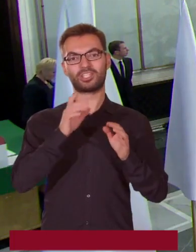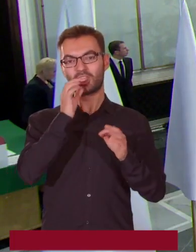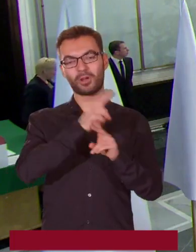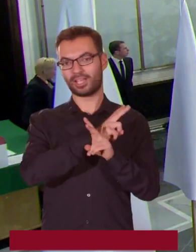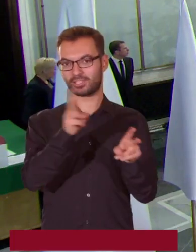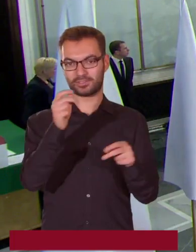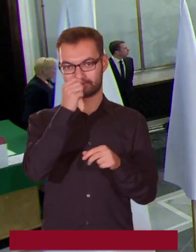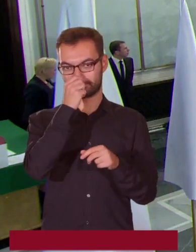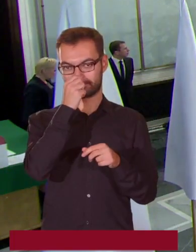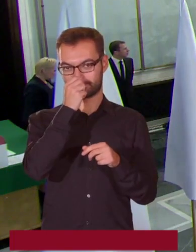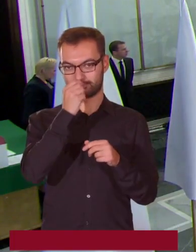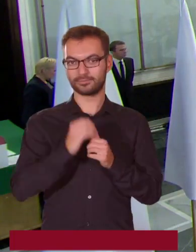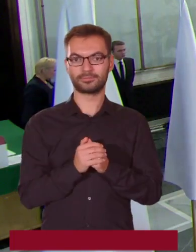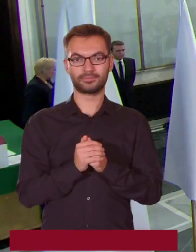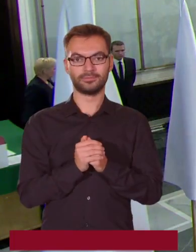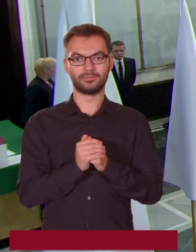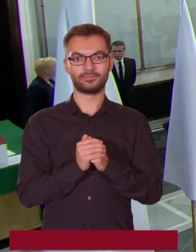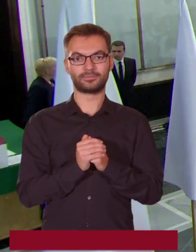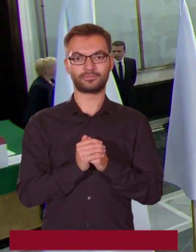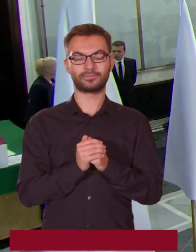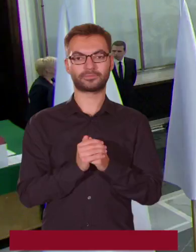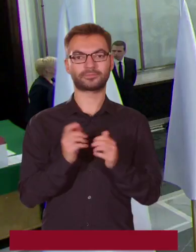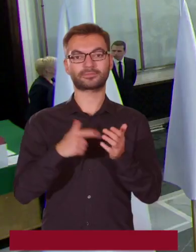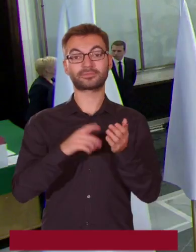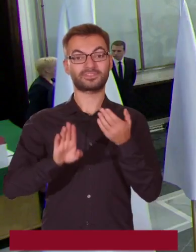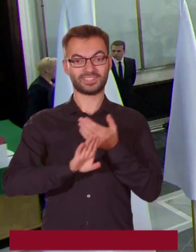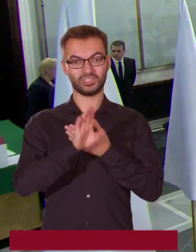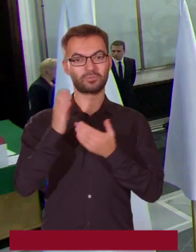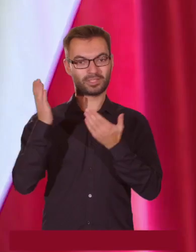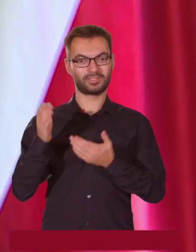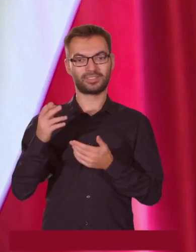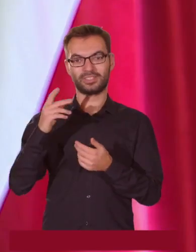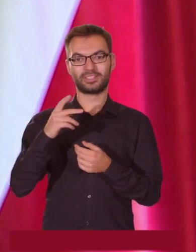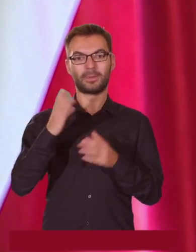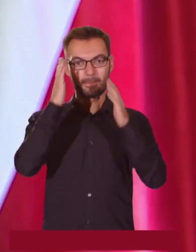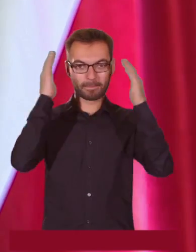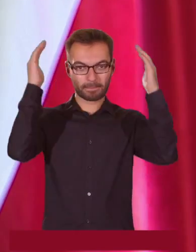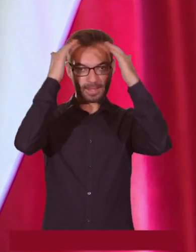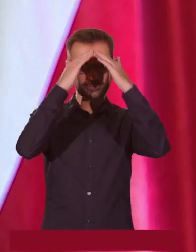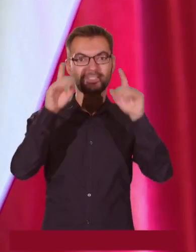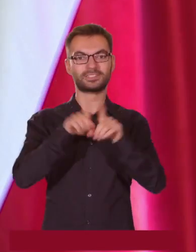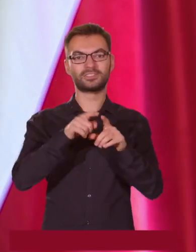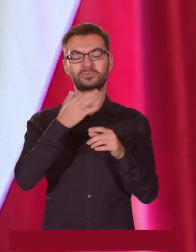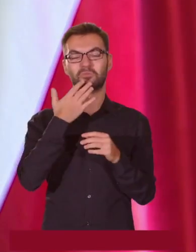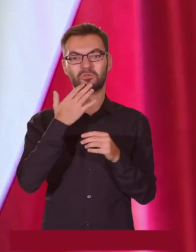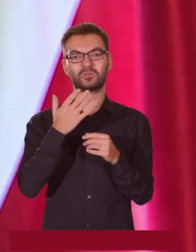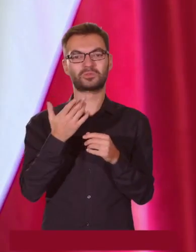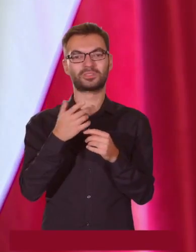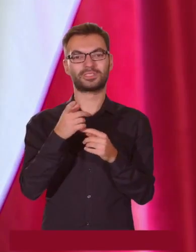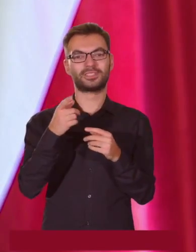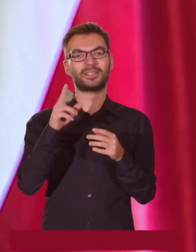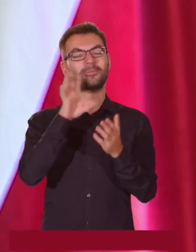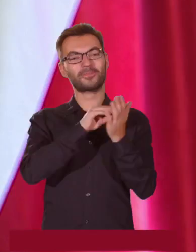I w tym wystąpieniu ojciec święty przywołał również bardzo piękne słowa księdza Piotra Skargi, który również wypowiadał